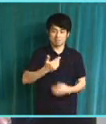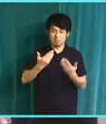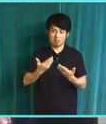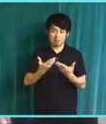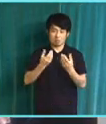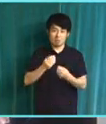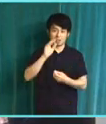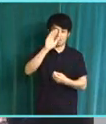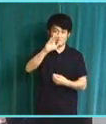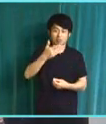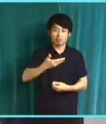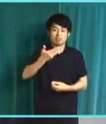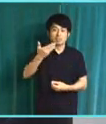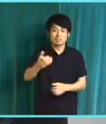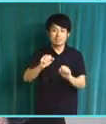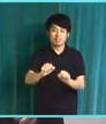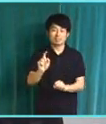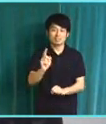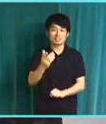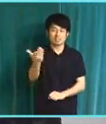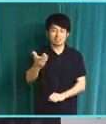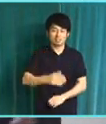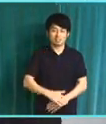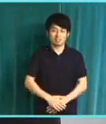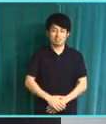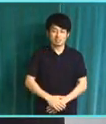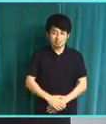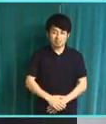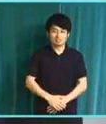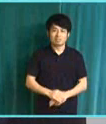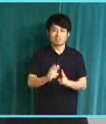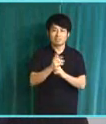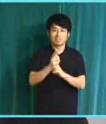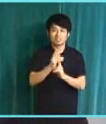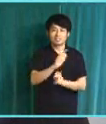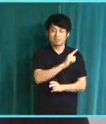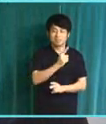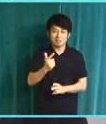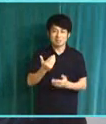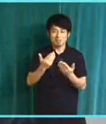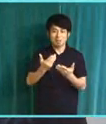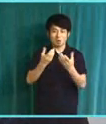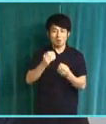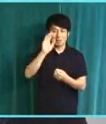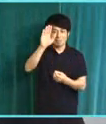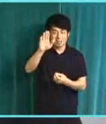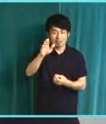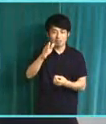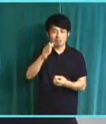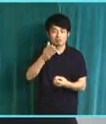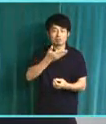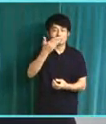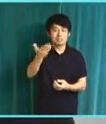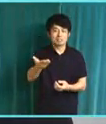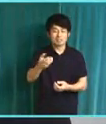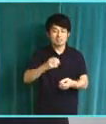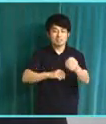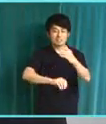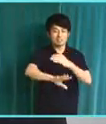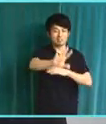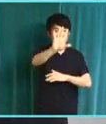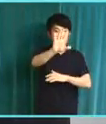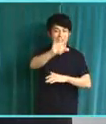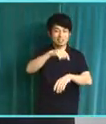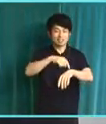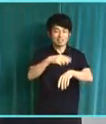に進んでいくわけですね。 そうですね、こちらの方でまあ忍者とか学んでいただいた後に、ちょうどこの中に戦国シアターということで、